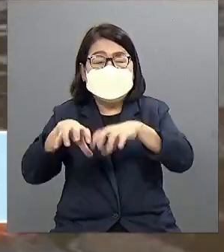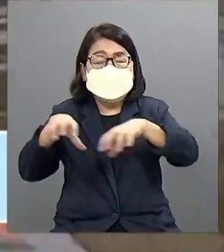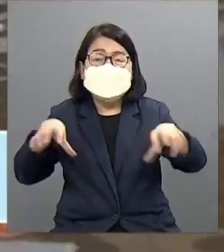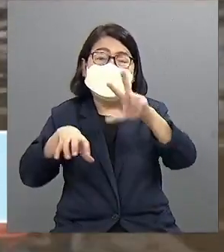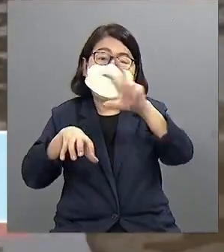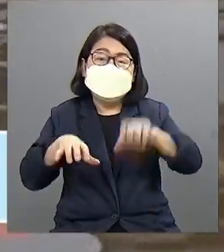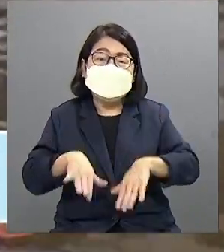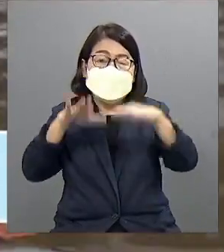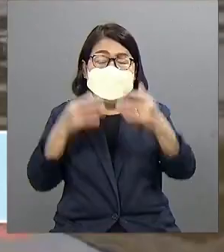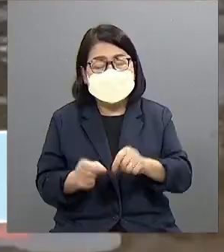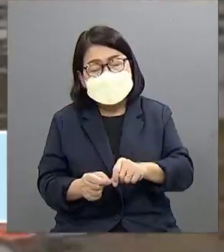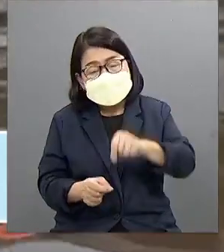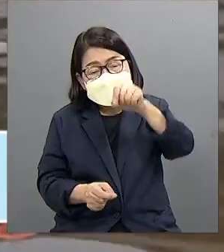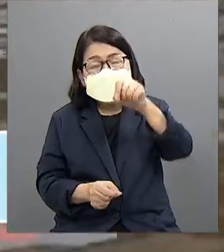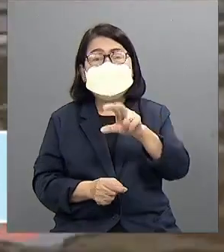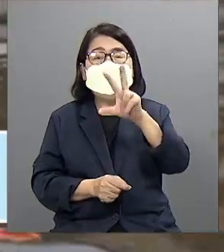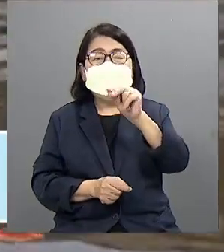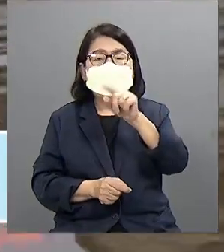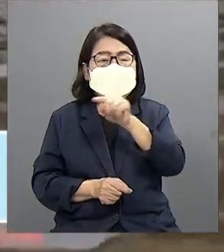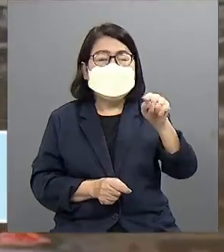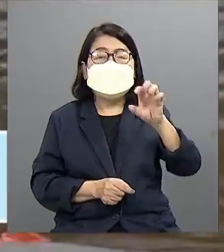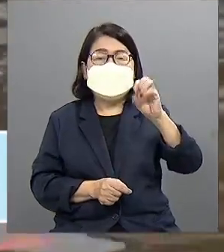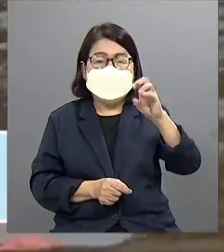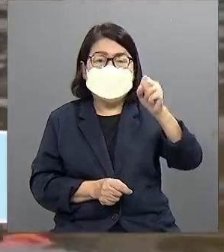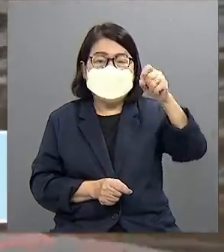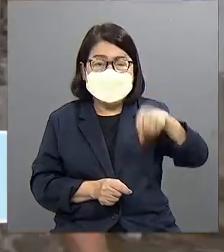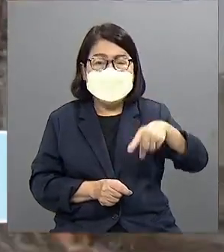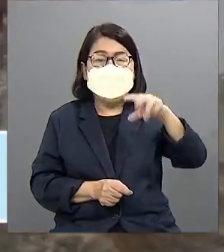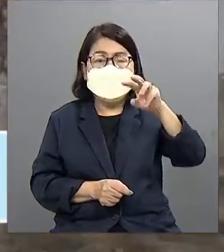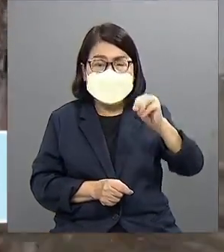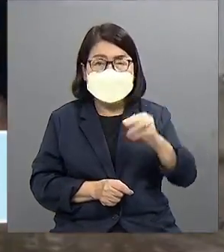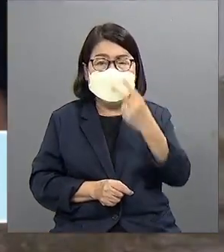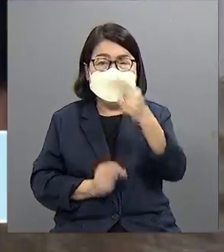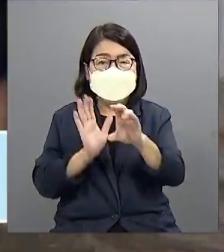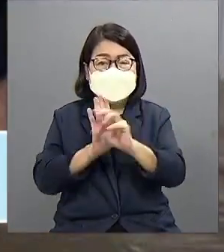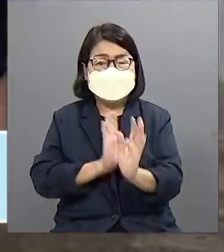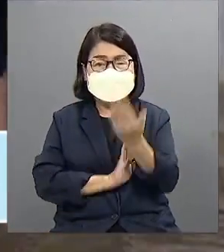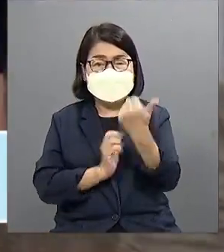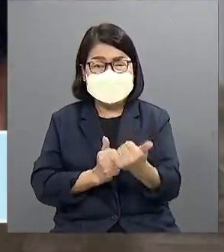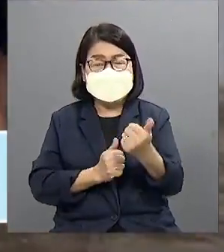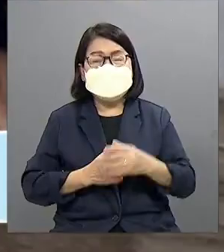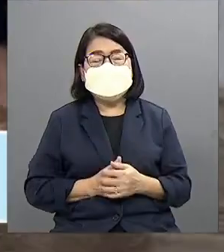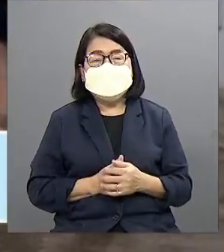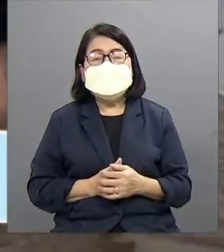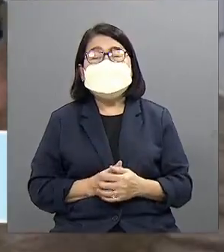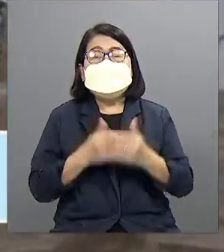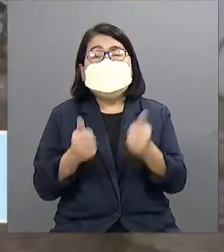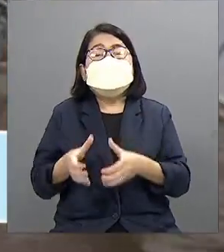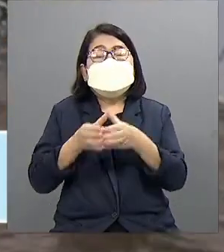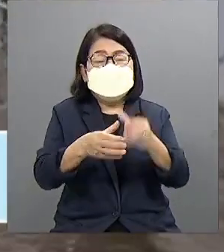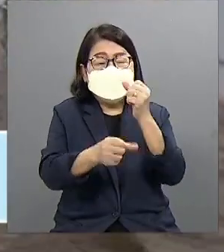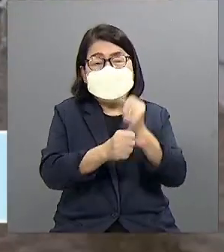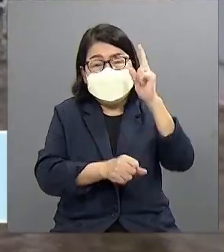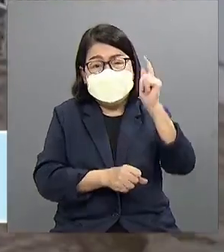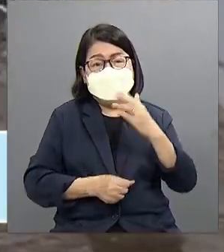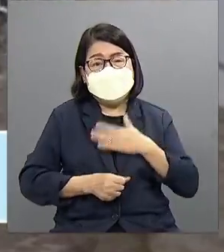าณ30ถึง50เซนติเมตรนะคะนี่คือภาพล่าสุดเมื่อเช้านี่เองค่ะเบื้องต้นทีมงานร้องทุกข์ลงป้ายนี้ของเรานะคะประส